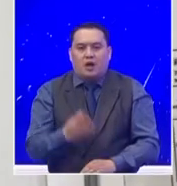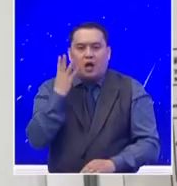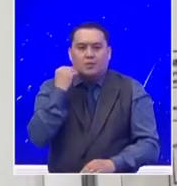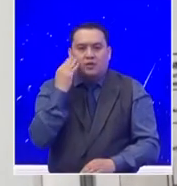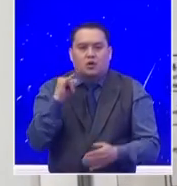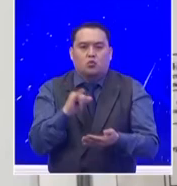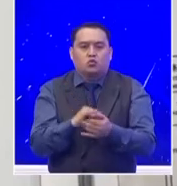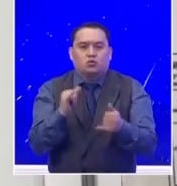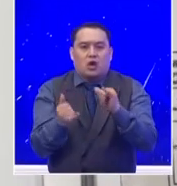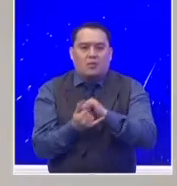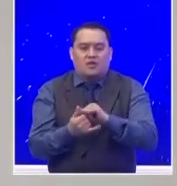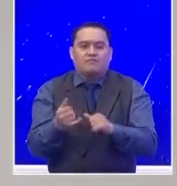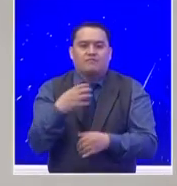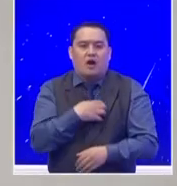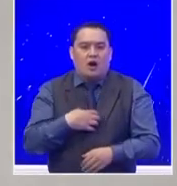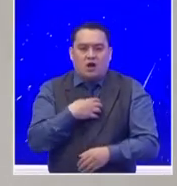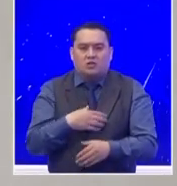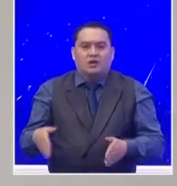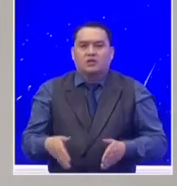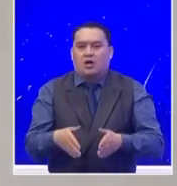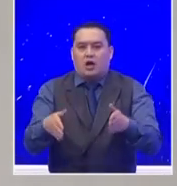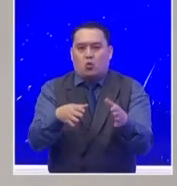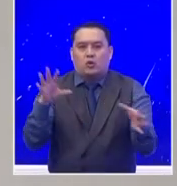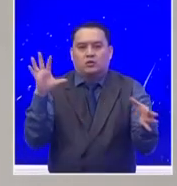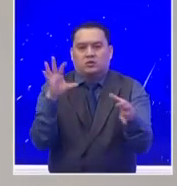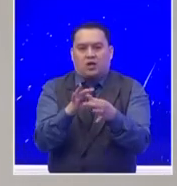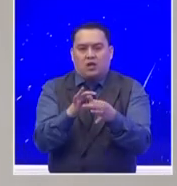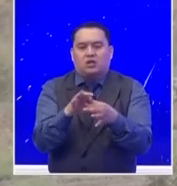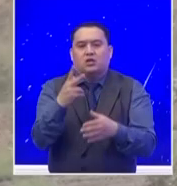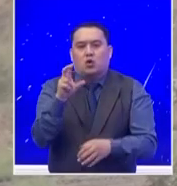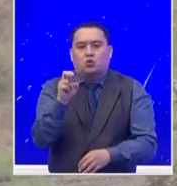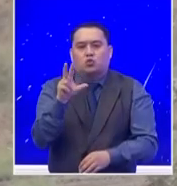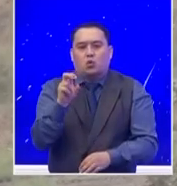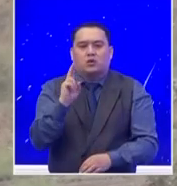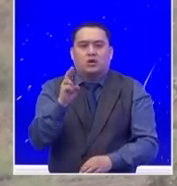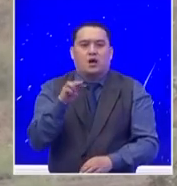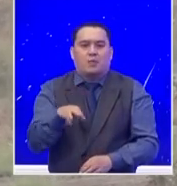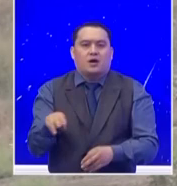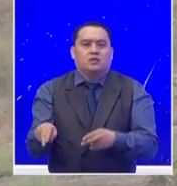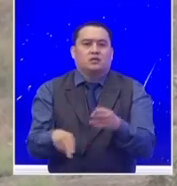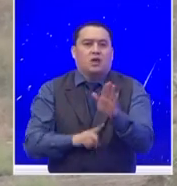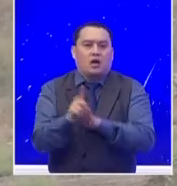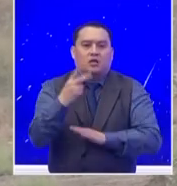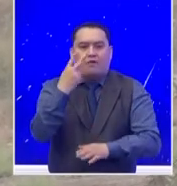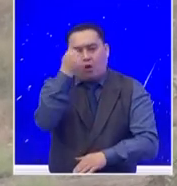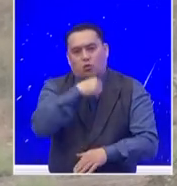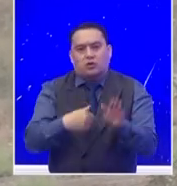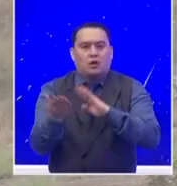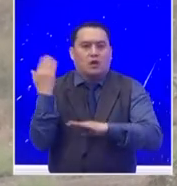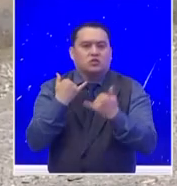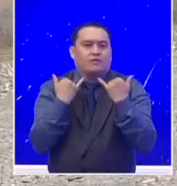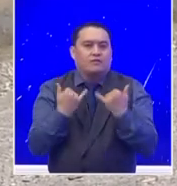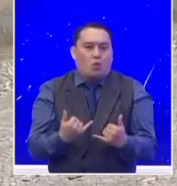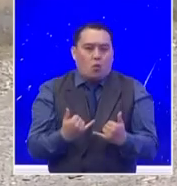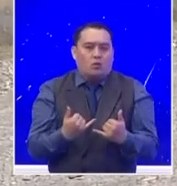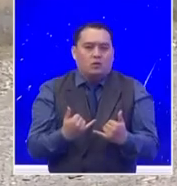Алматы-Ускемен – стратегически важная магистраль республиканского значения длиной более 300 километров. Капитальная реконструкция начата 2 года назад. На сегодняшний день